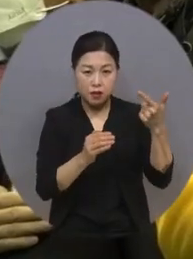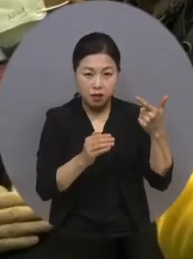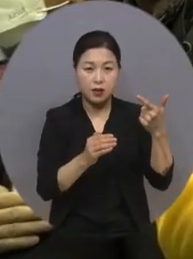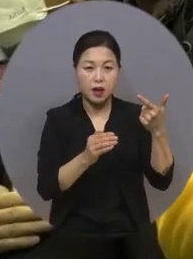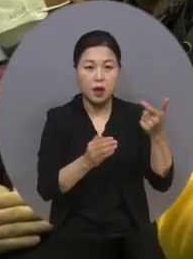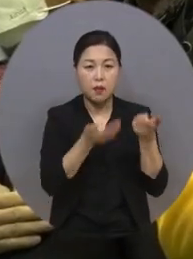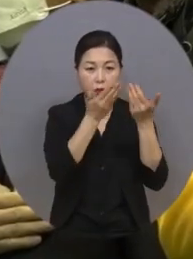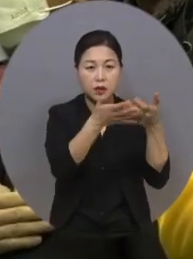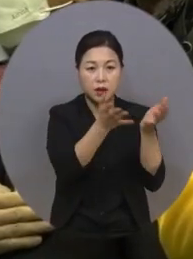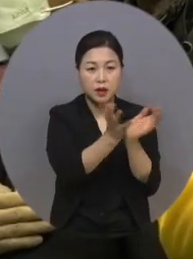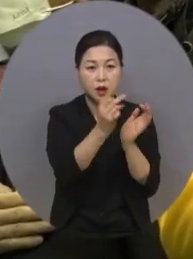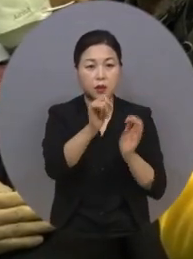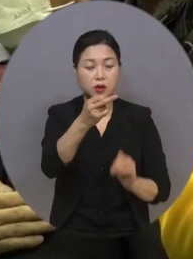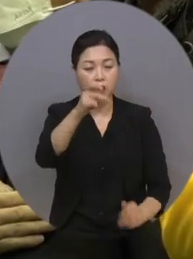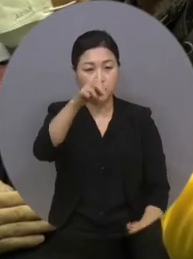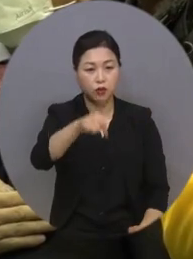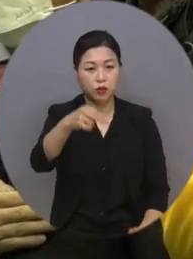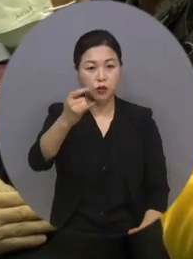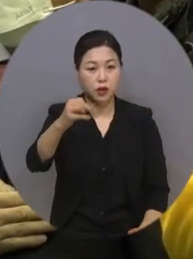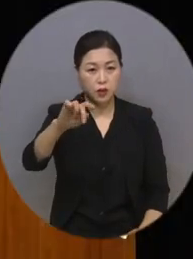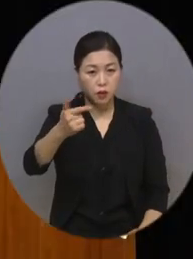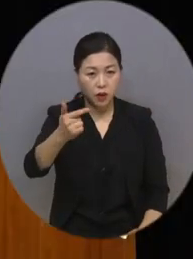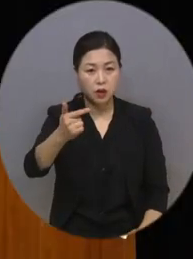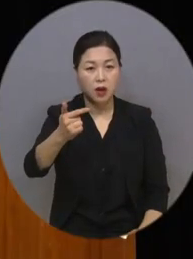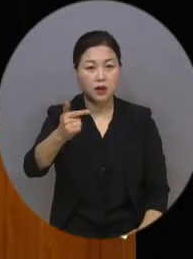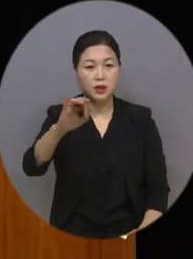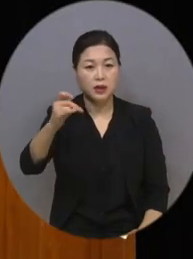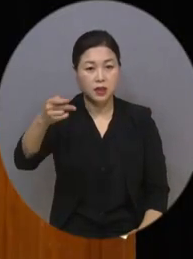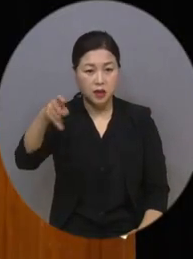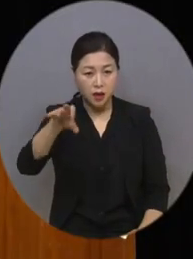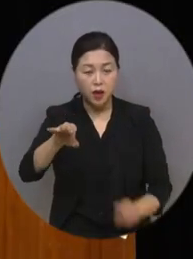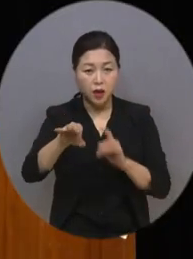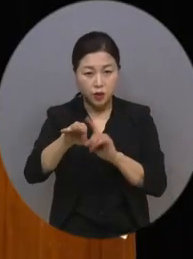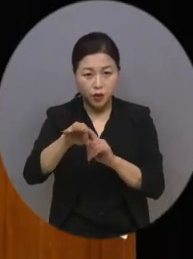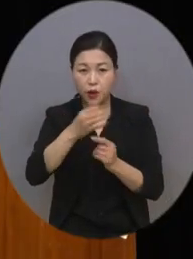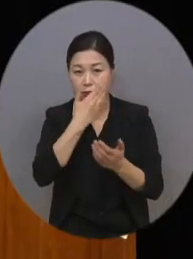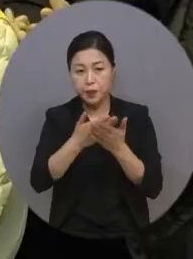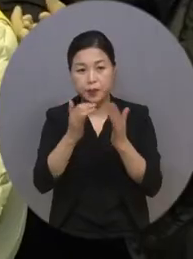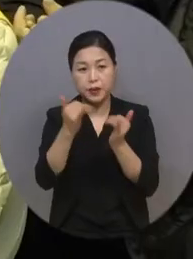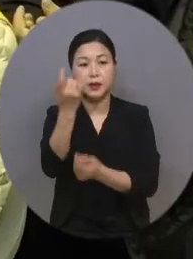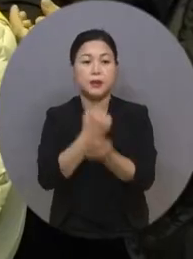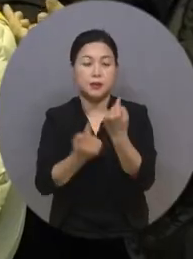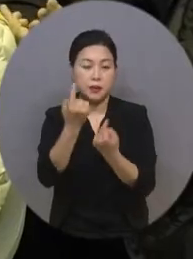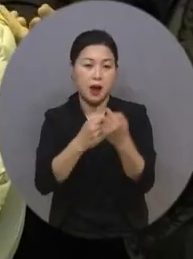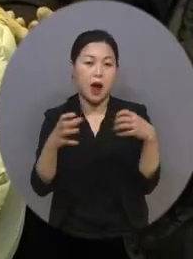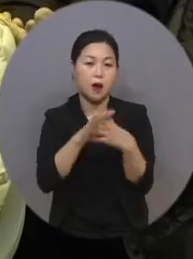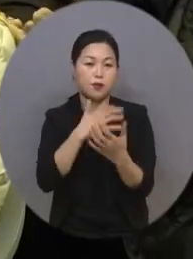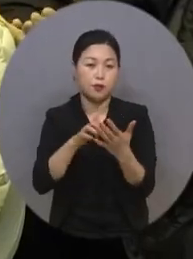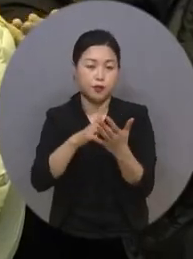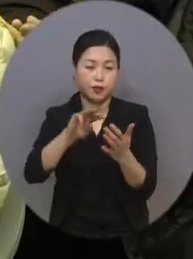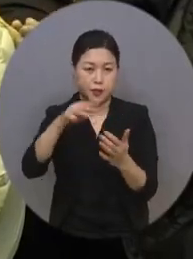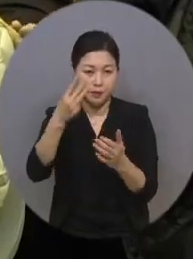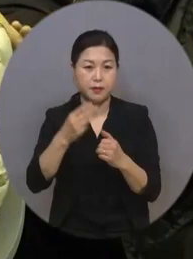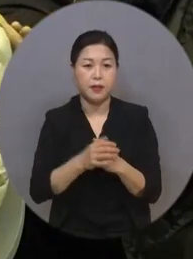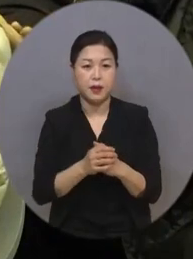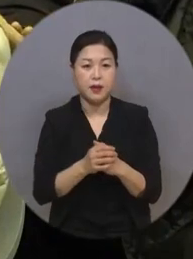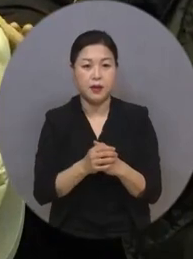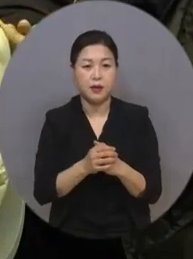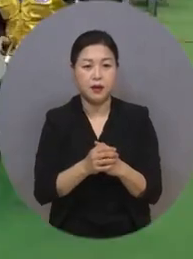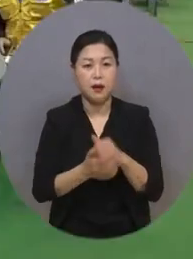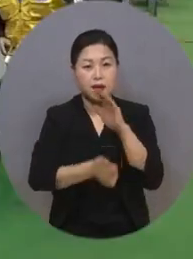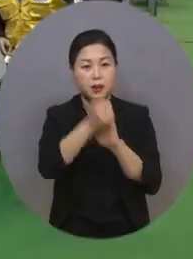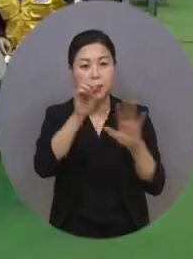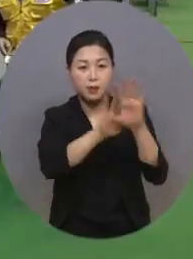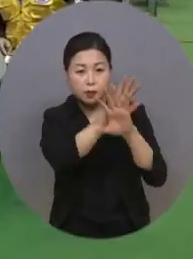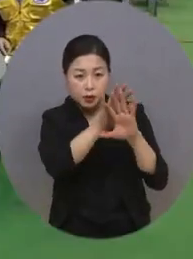원주시장, 송기현 의원, 원주시의회 이재용 의장 등 내외빈 300여 명이 참석했습니다. 희망풍차 한마음대회는 적십자 활동의